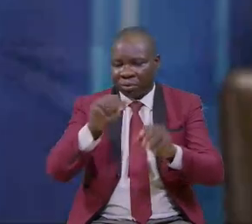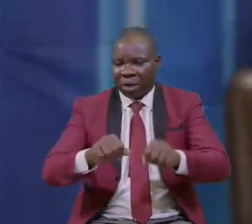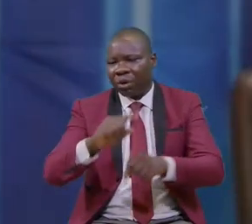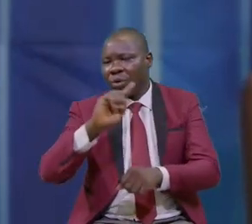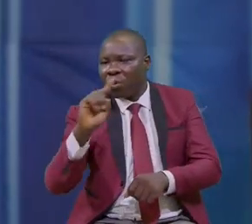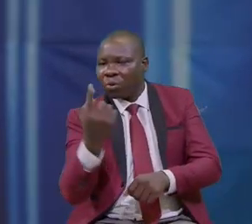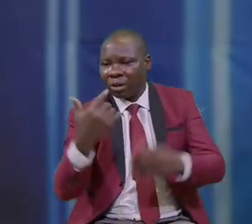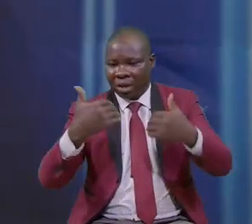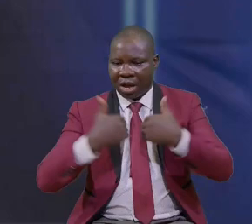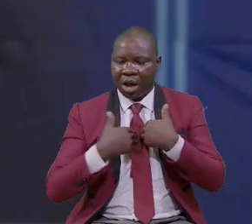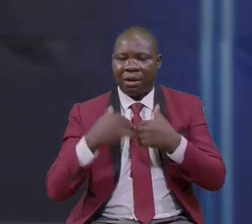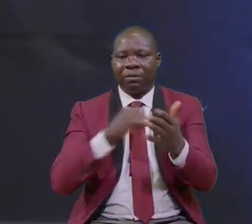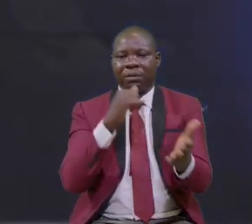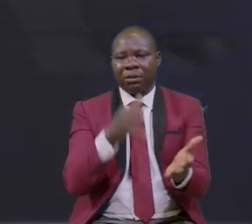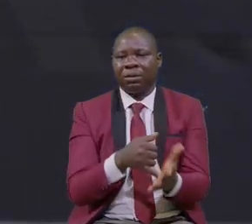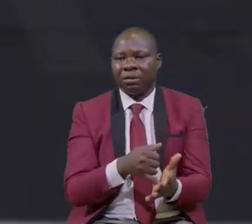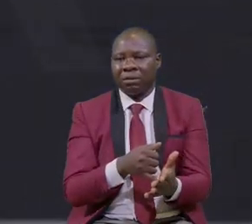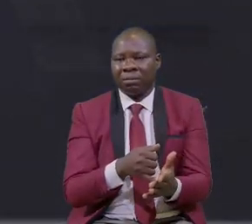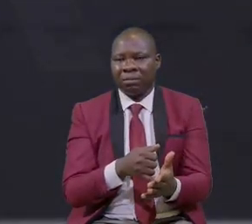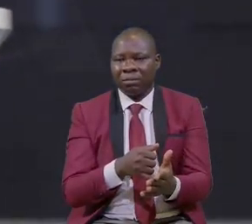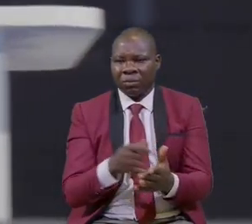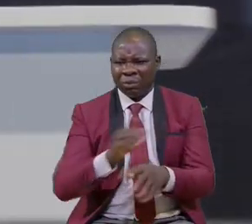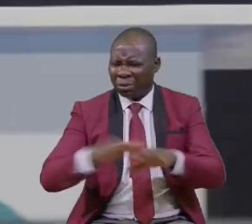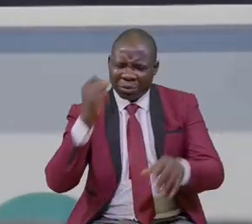Tu ne peux qu'obtenir. Tu n'as pas compris.